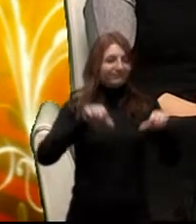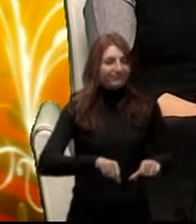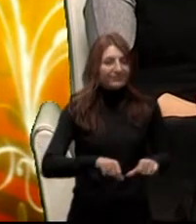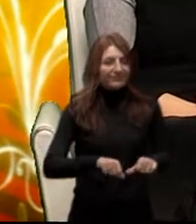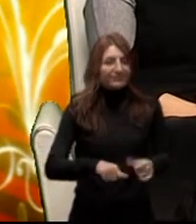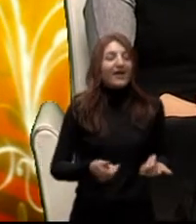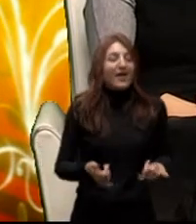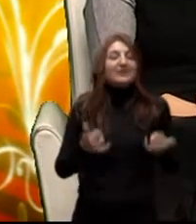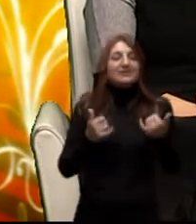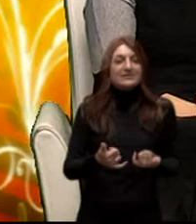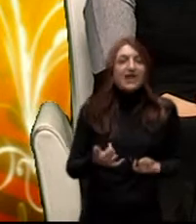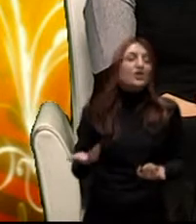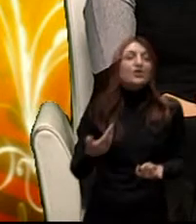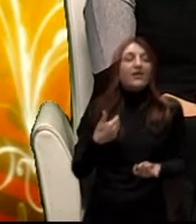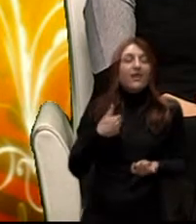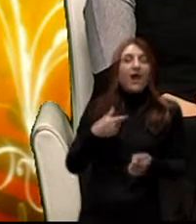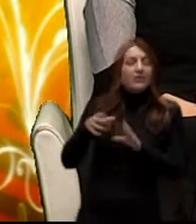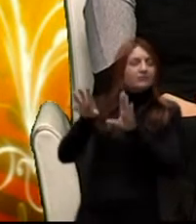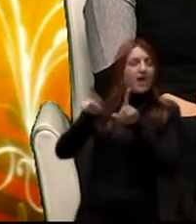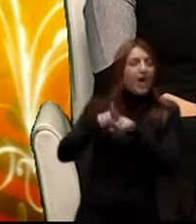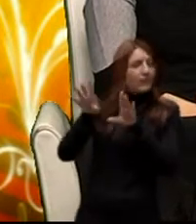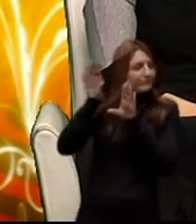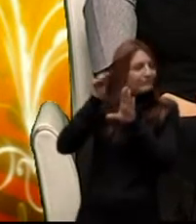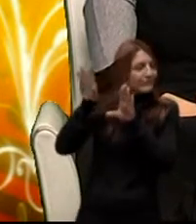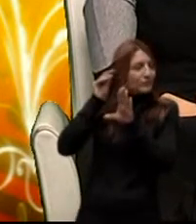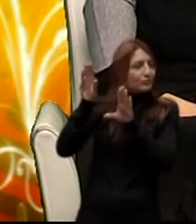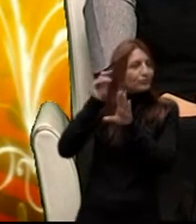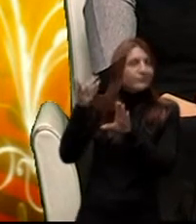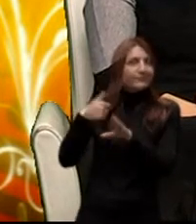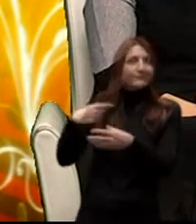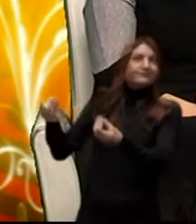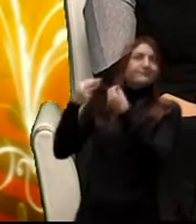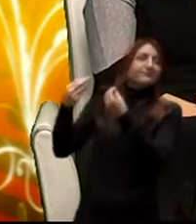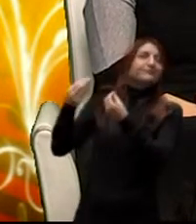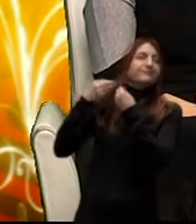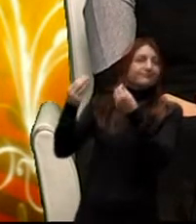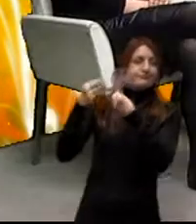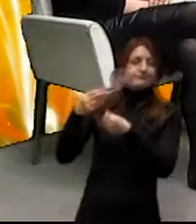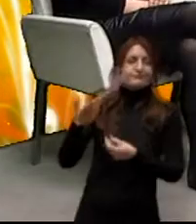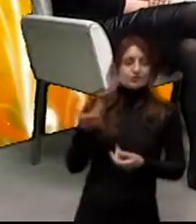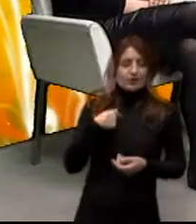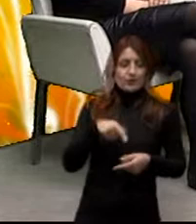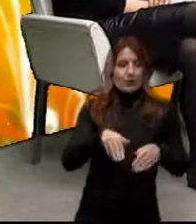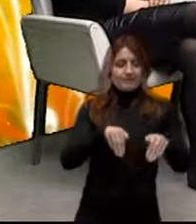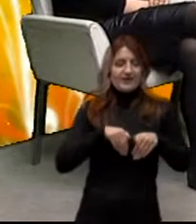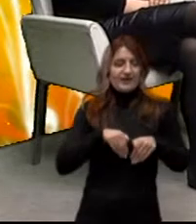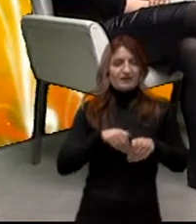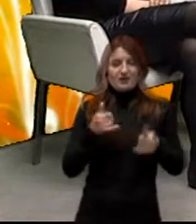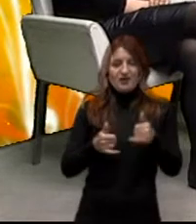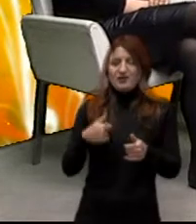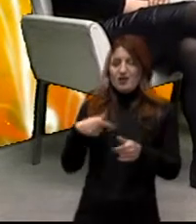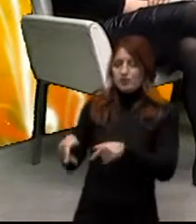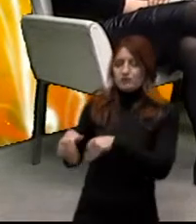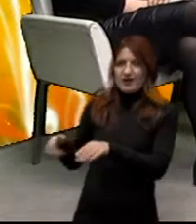odlučimo uzeti tih njihovih uputa odgojnih. Tako i što je od toga prihvatimo, hoćemo li